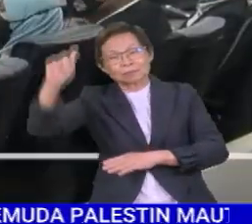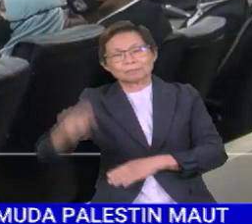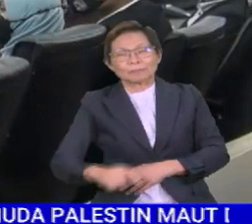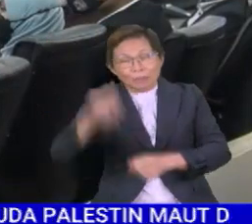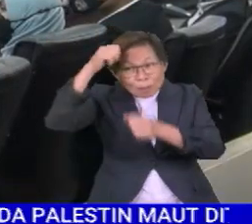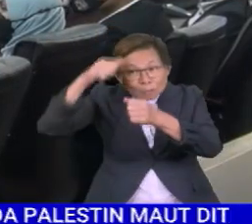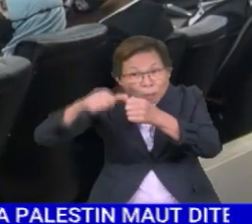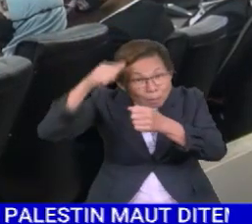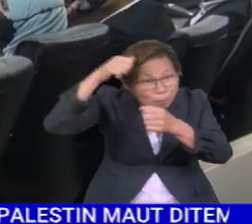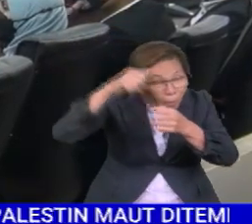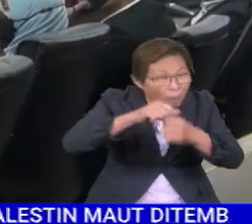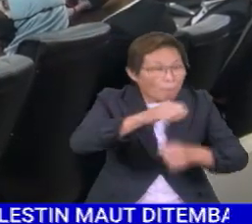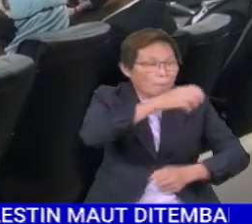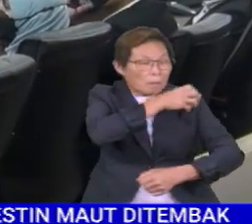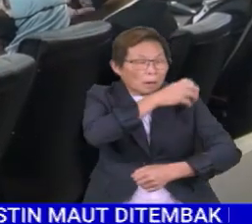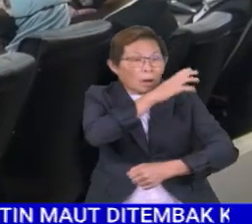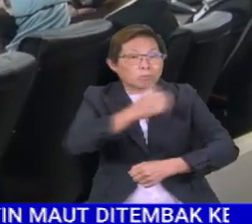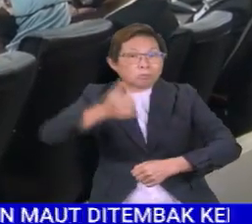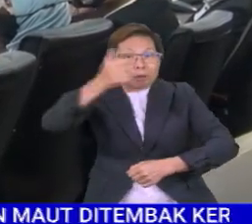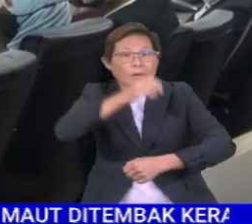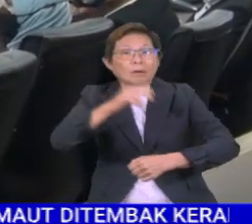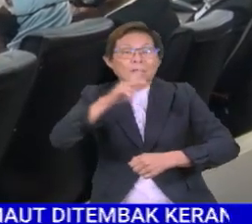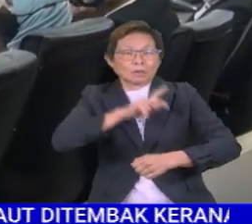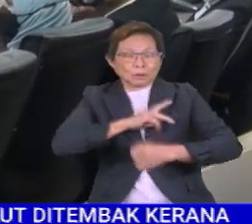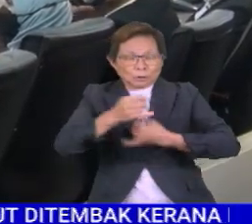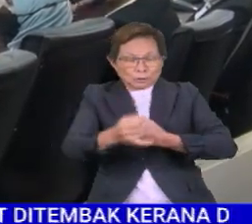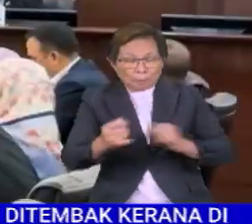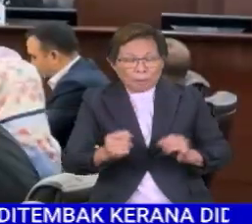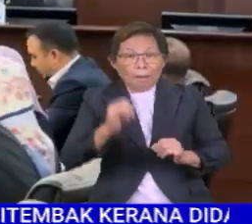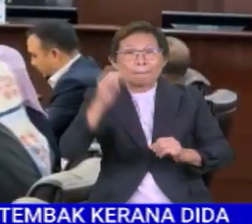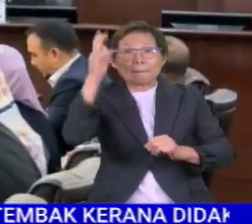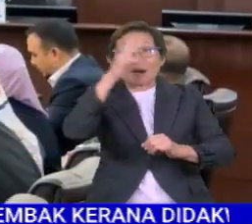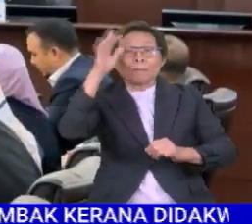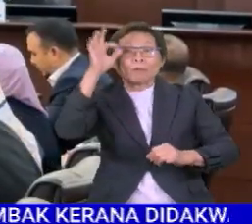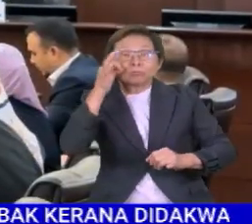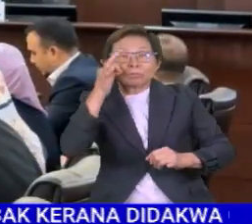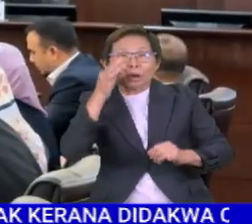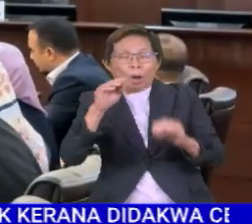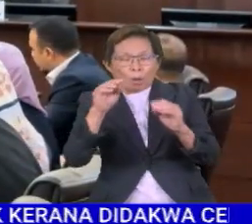Beliau mengingatkan Pegawai Kanan dan Ketua Jabatan Kerajaan Persekutuan